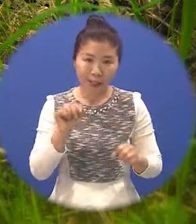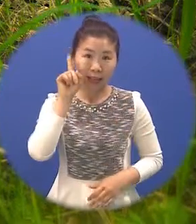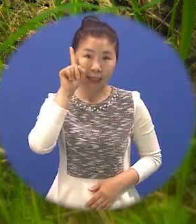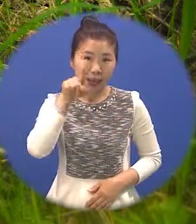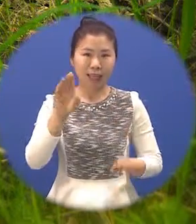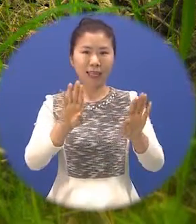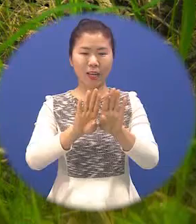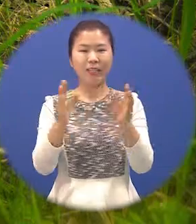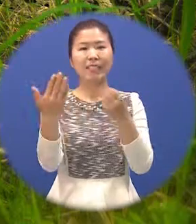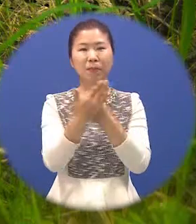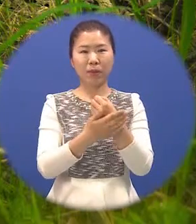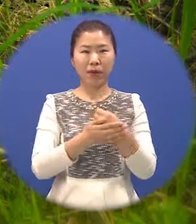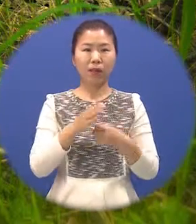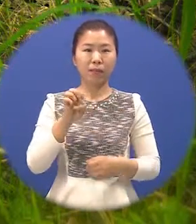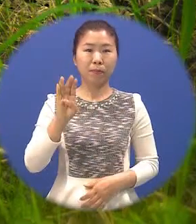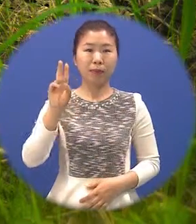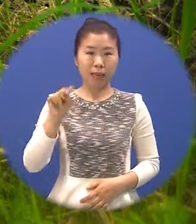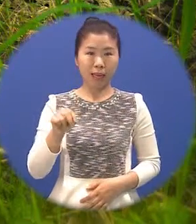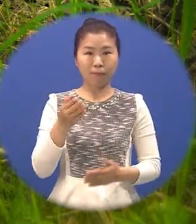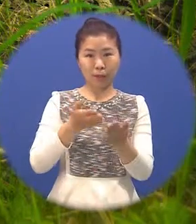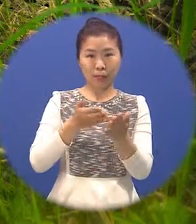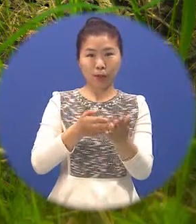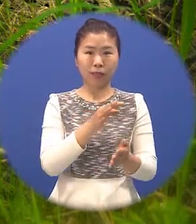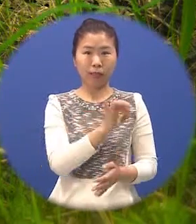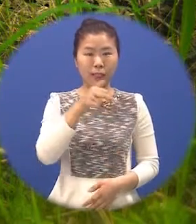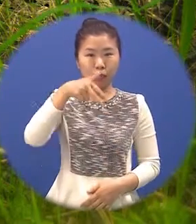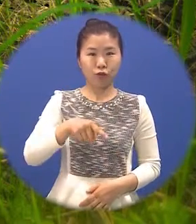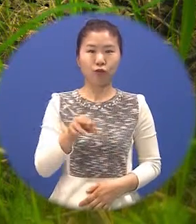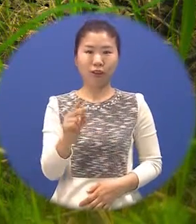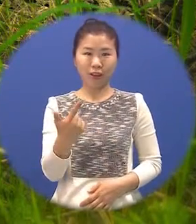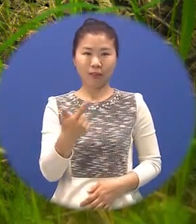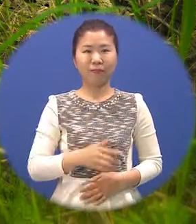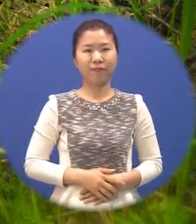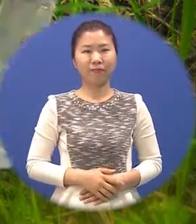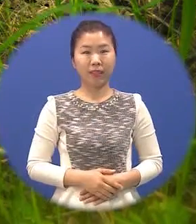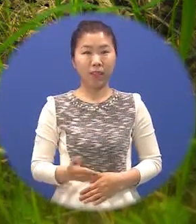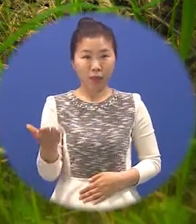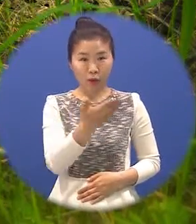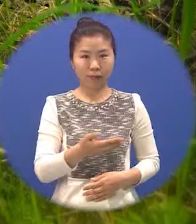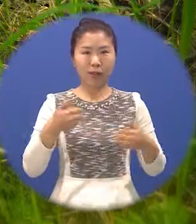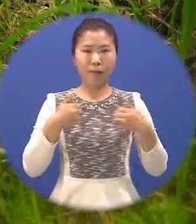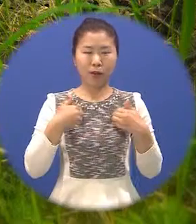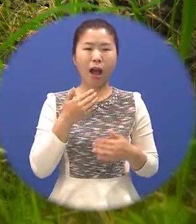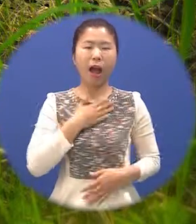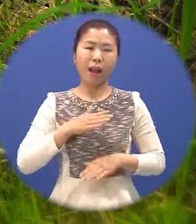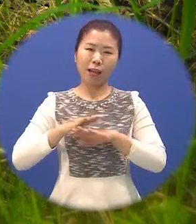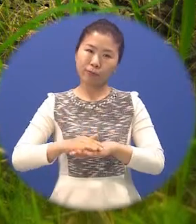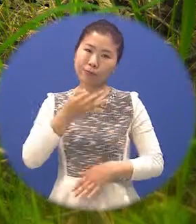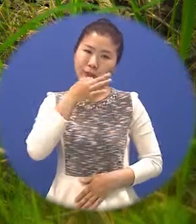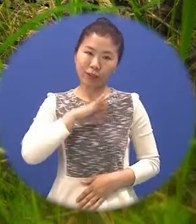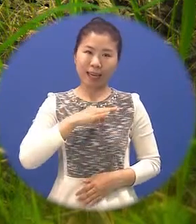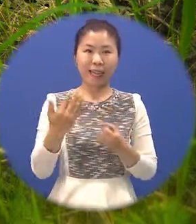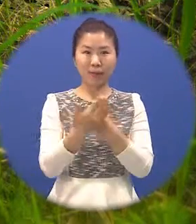안녕하세요. 내일을 여는 은평 EBN 주민방송단 아나운서 이주연입니다. 구민에게 필요한 알아두면